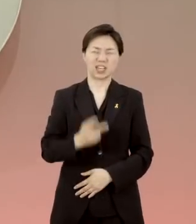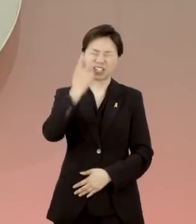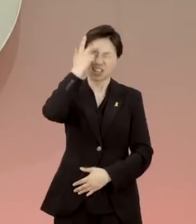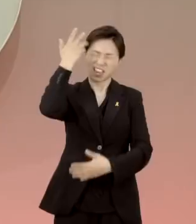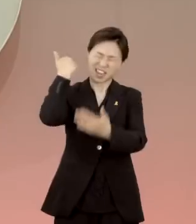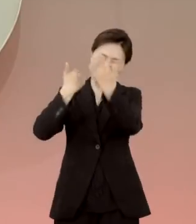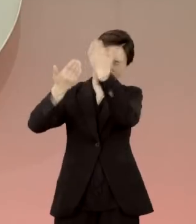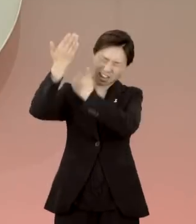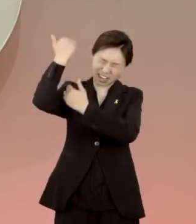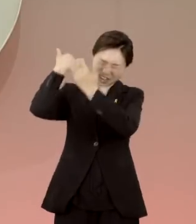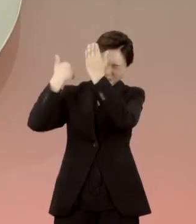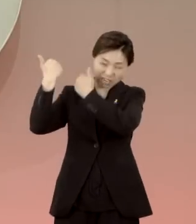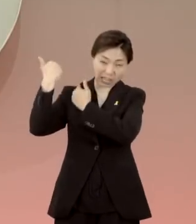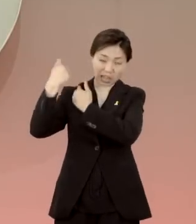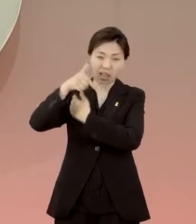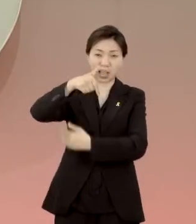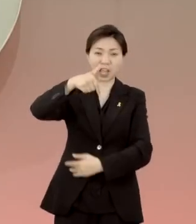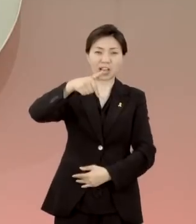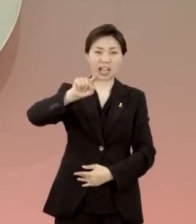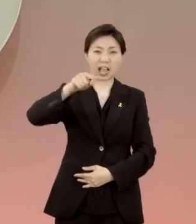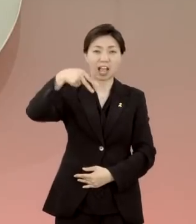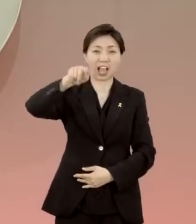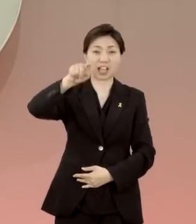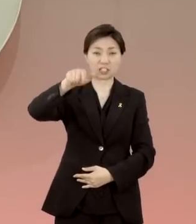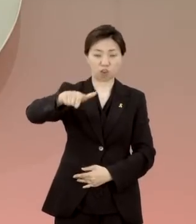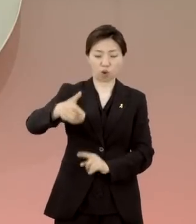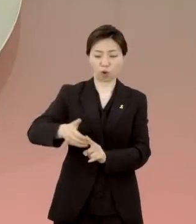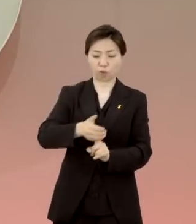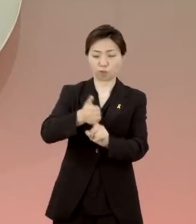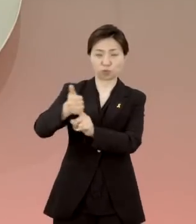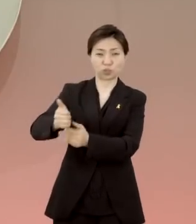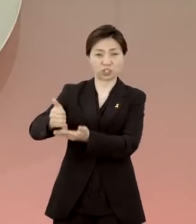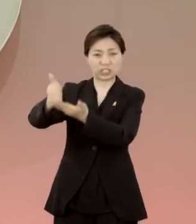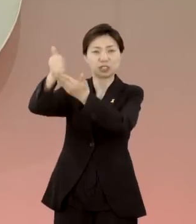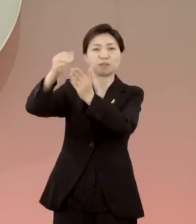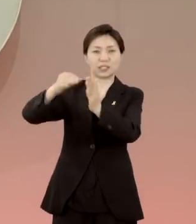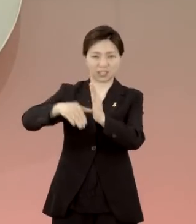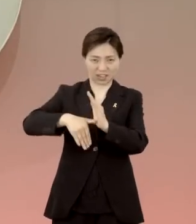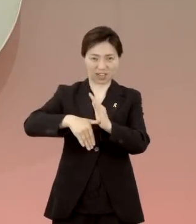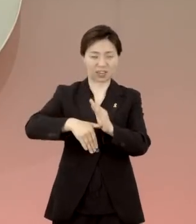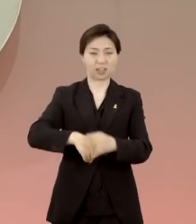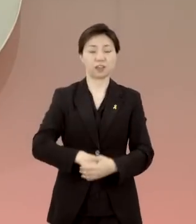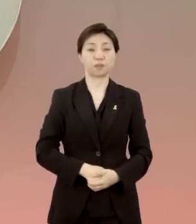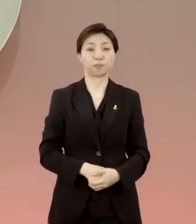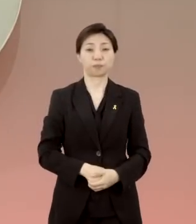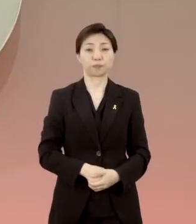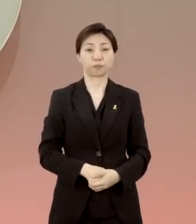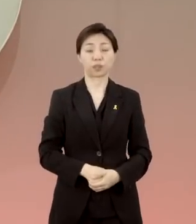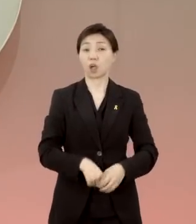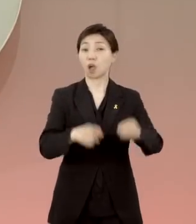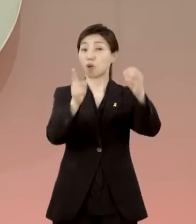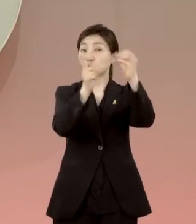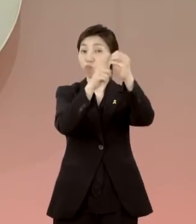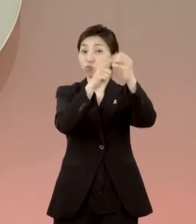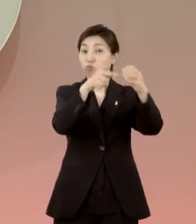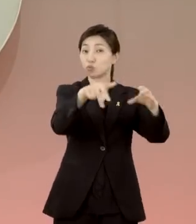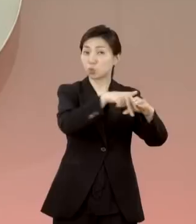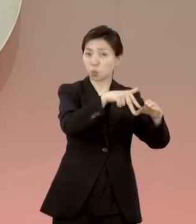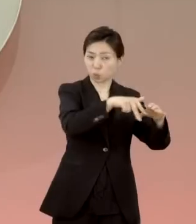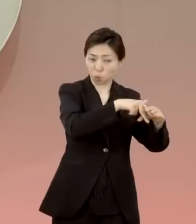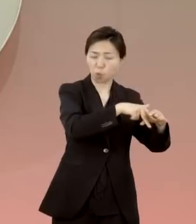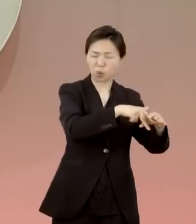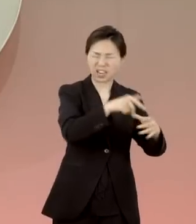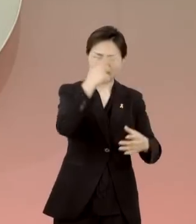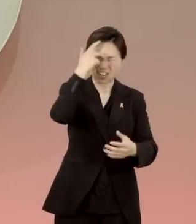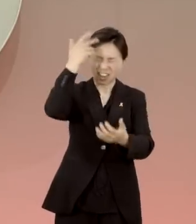머나먼 과거 전생 가서 부처님 시대 때 가서 부처님 우리 불교는